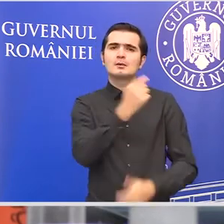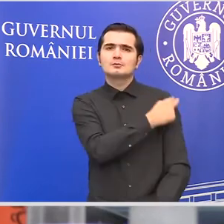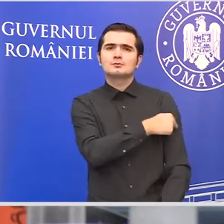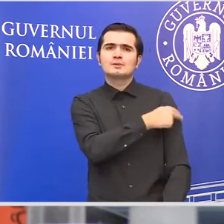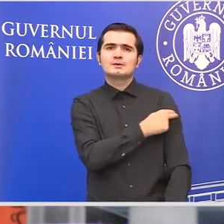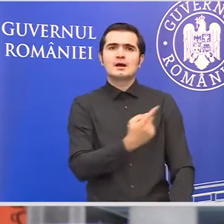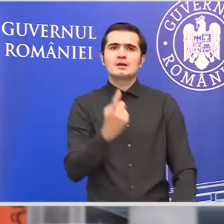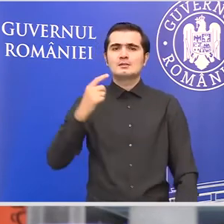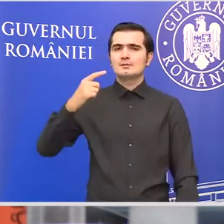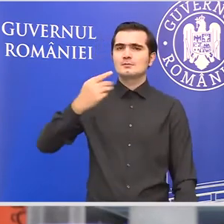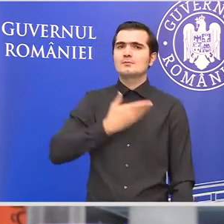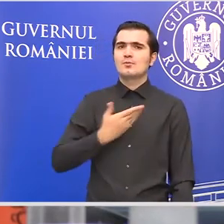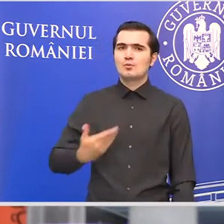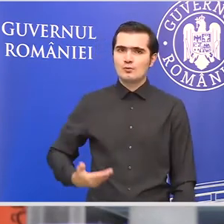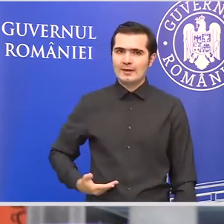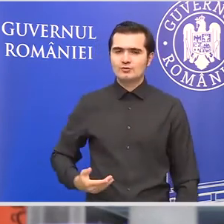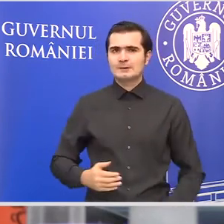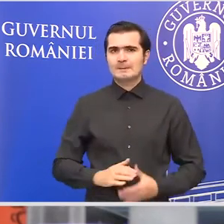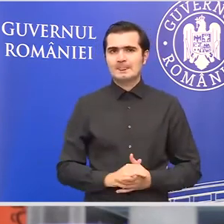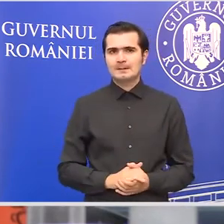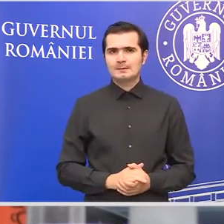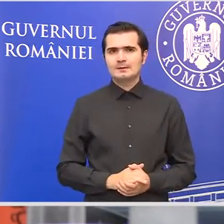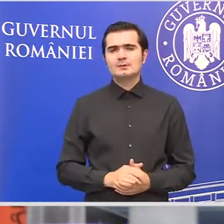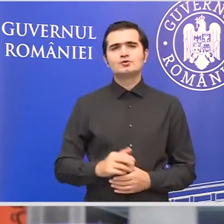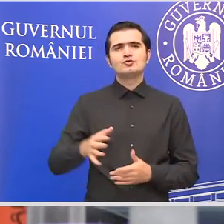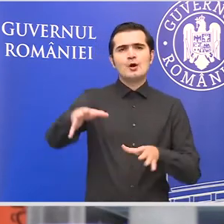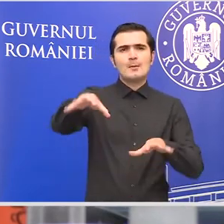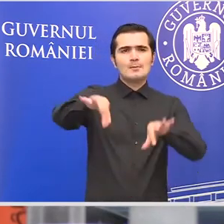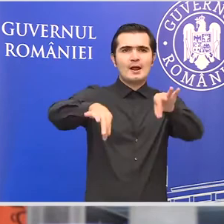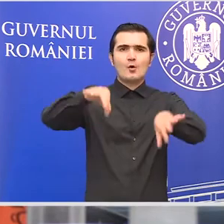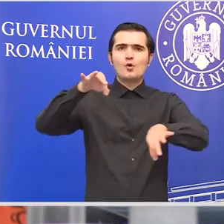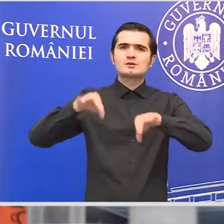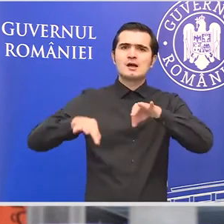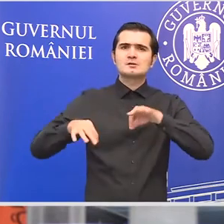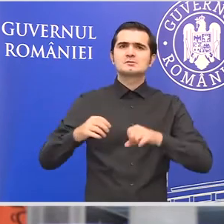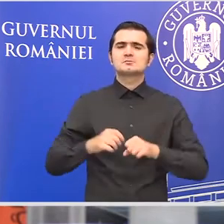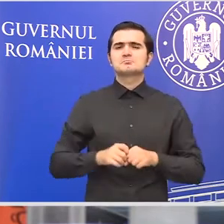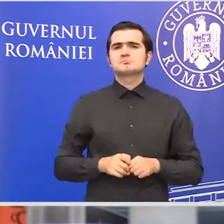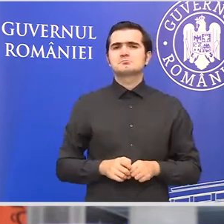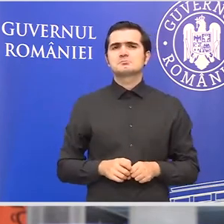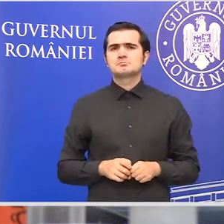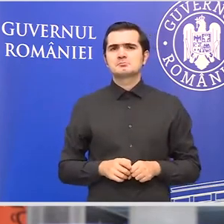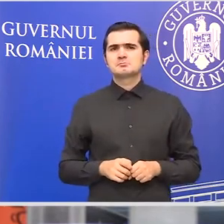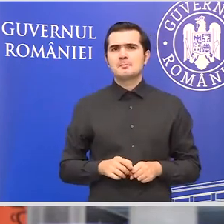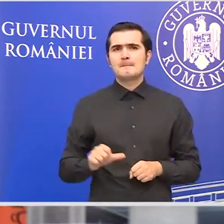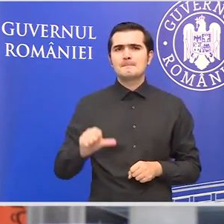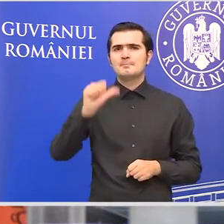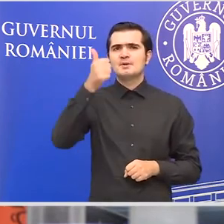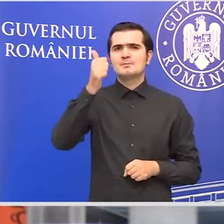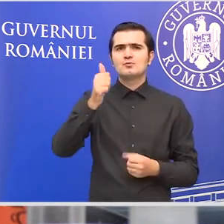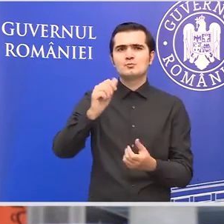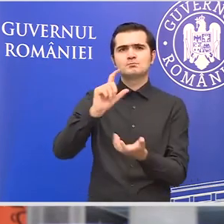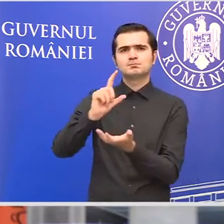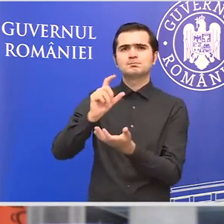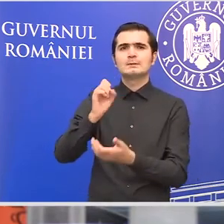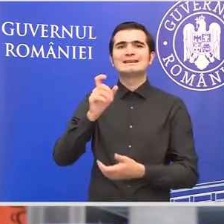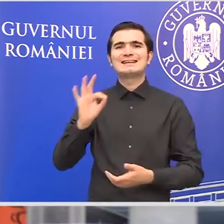din municipiul București. Am recoltat deja primul set de